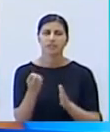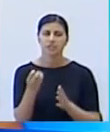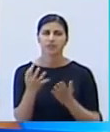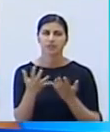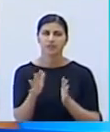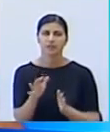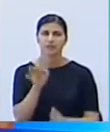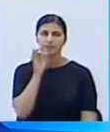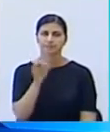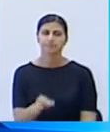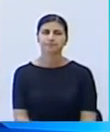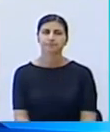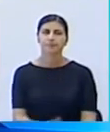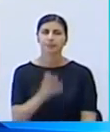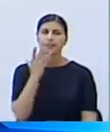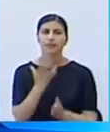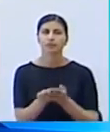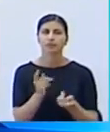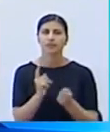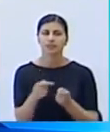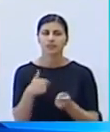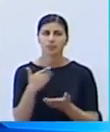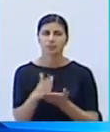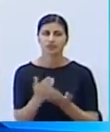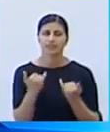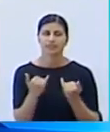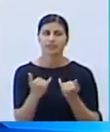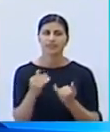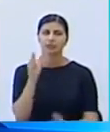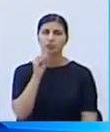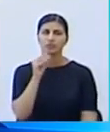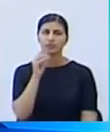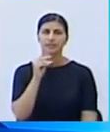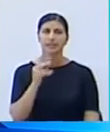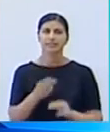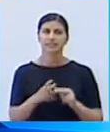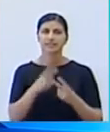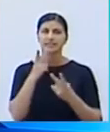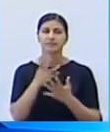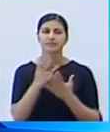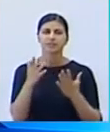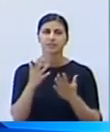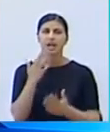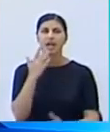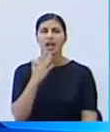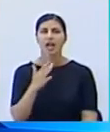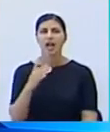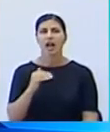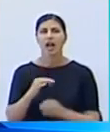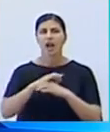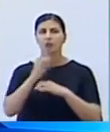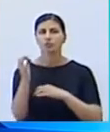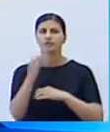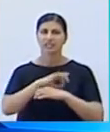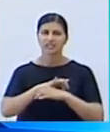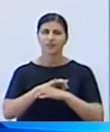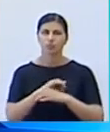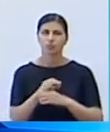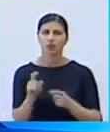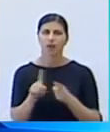კიდევ უფრო მეტი. ჩვენ რეალობაში ვარ დღეს, როდესაც ეს სივრცე, აღმოსავლური დასავლური სივრცე ერთმანეთს ეჯახება